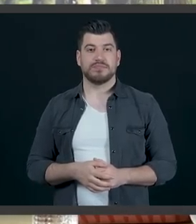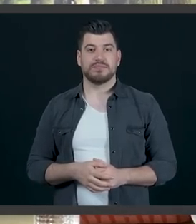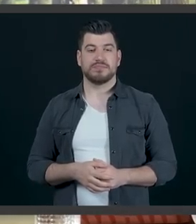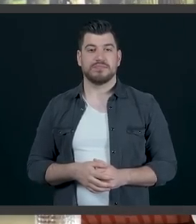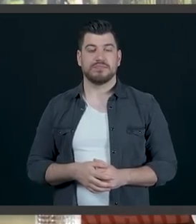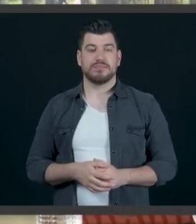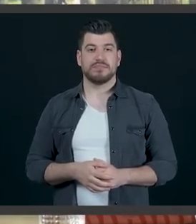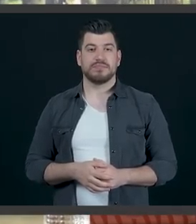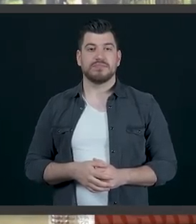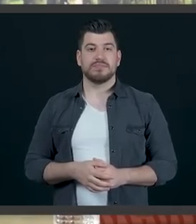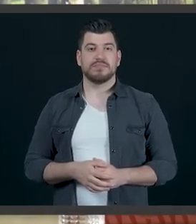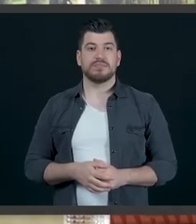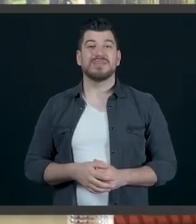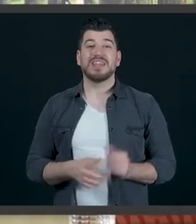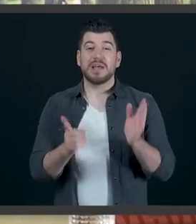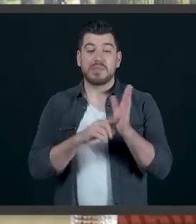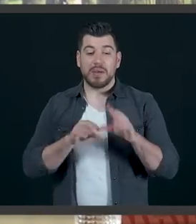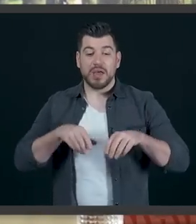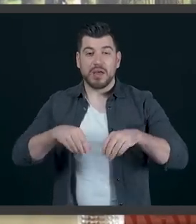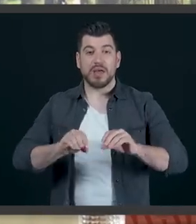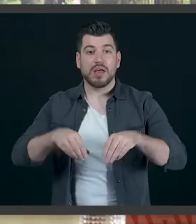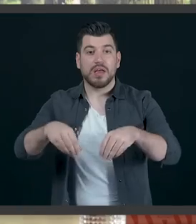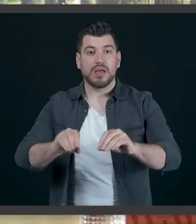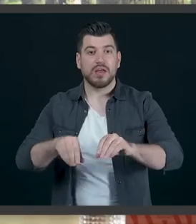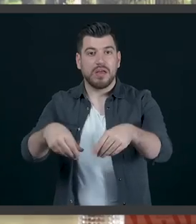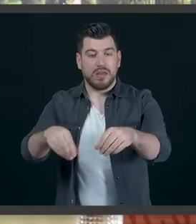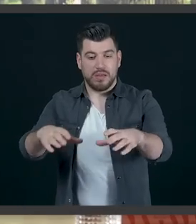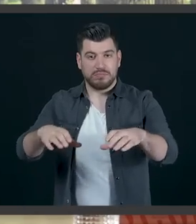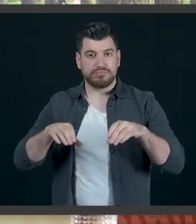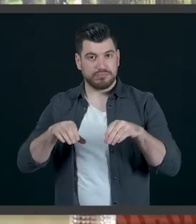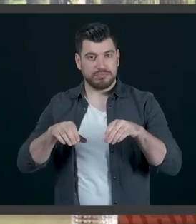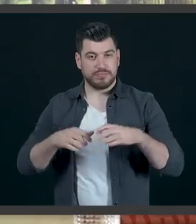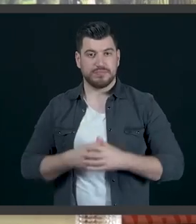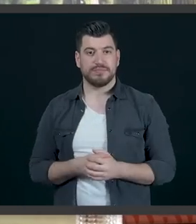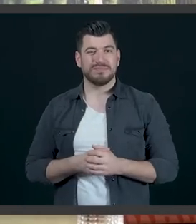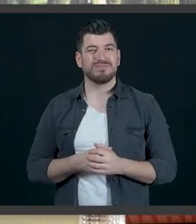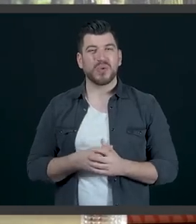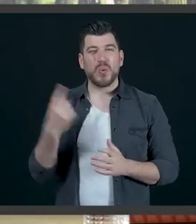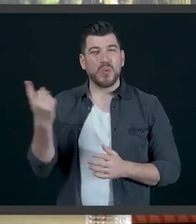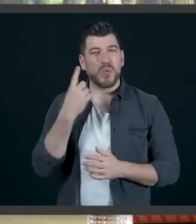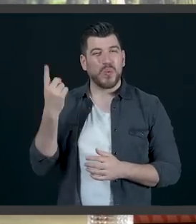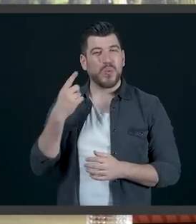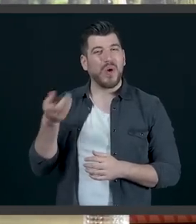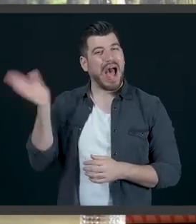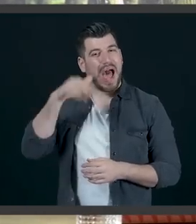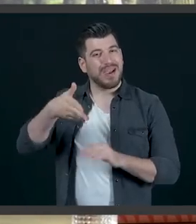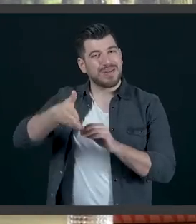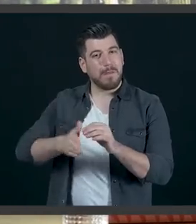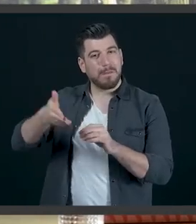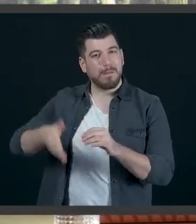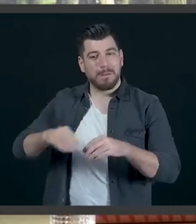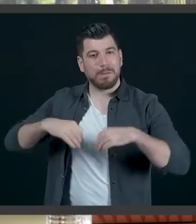Και θα το κάνω ακορντεόν, αυτό που έχετε δει πολλές φορές στις πατσαβουρόπιτες και σε αυτά που